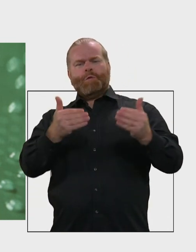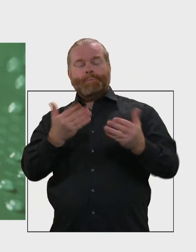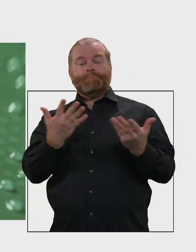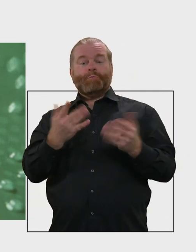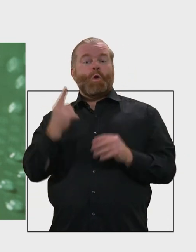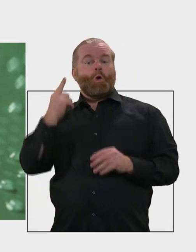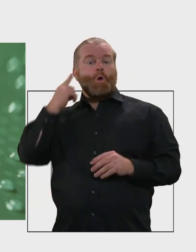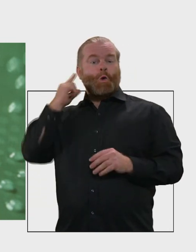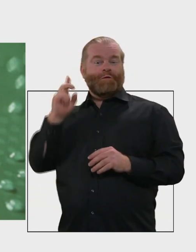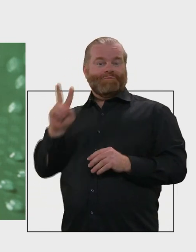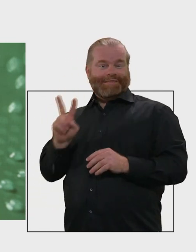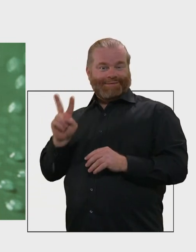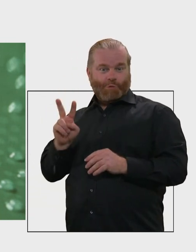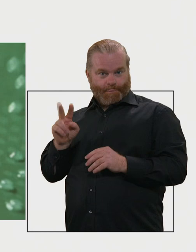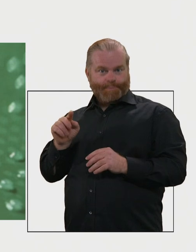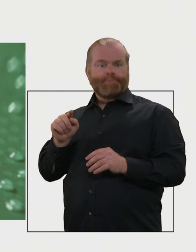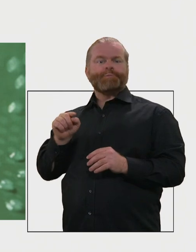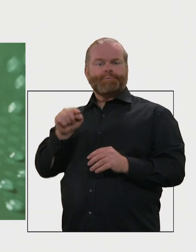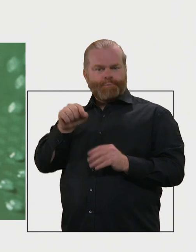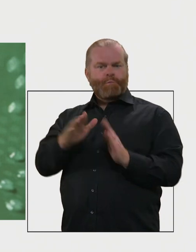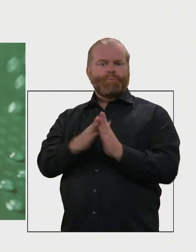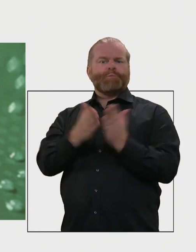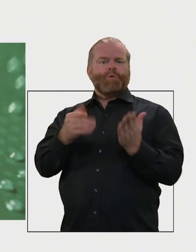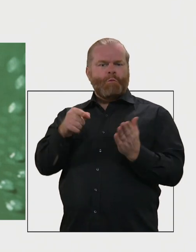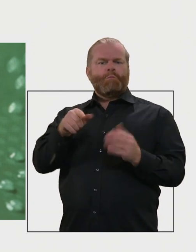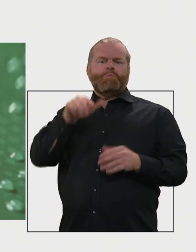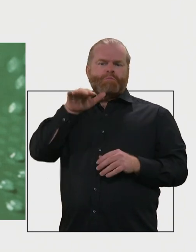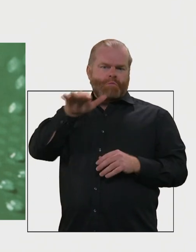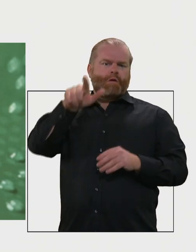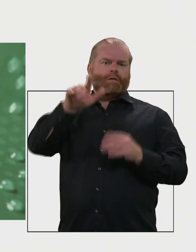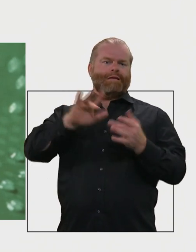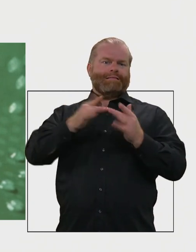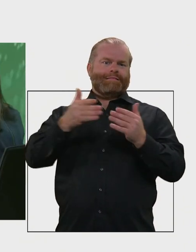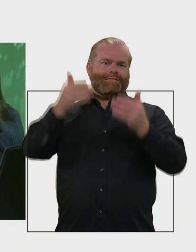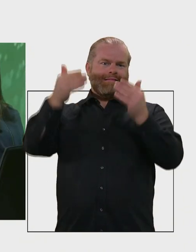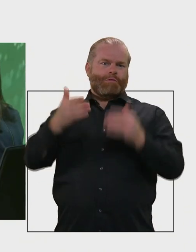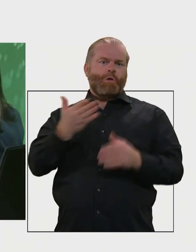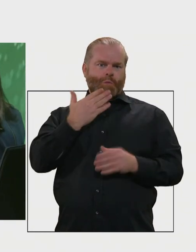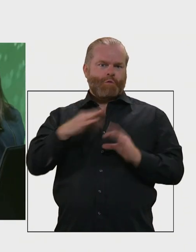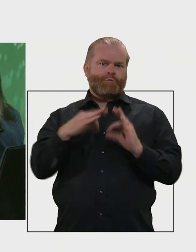vollständig auf der Website des Humboldt-Forums. Sehr gut. Unter dem Link